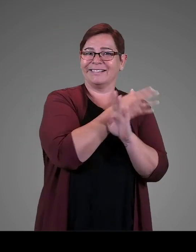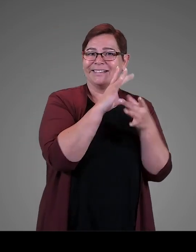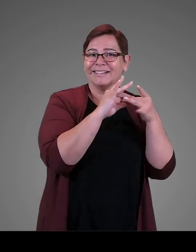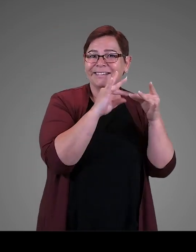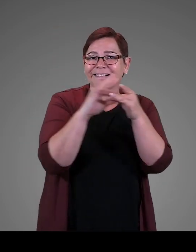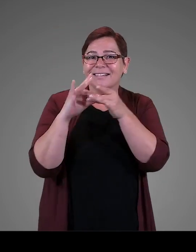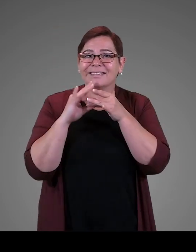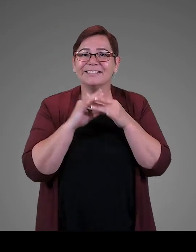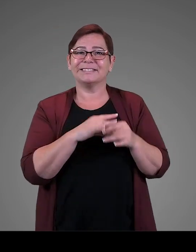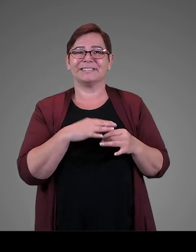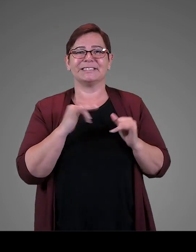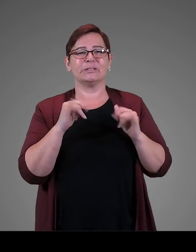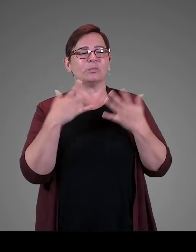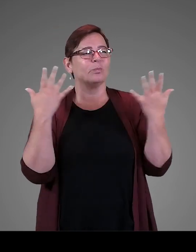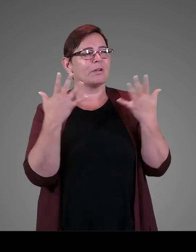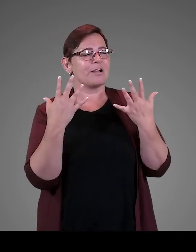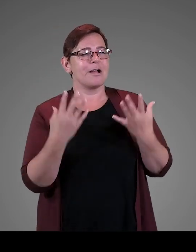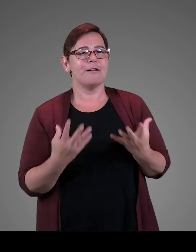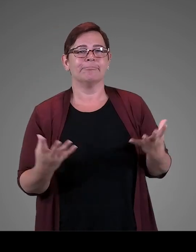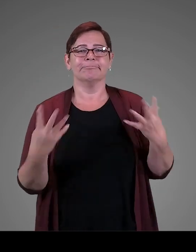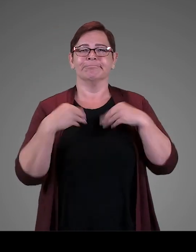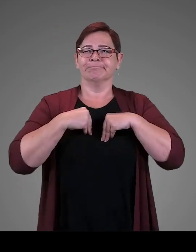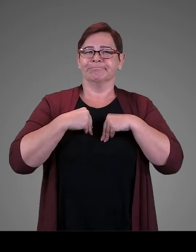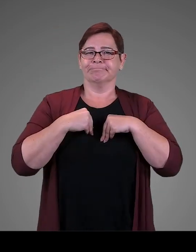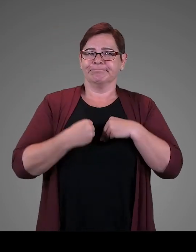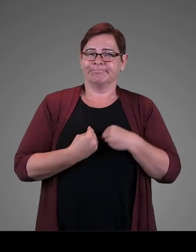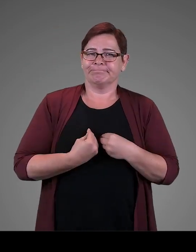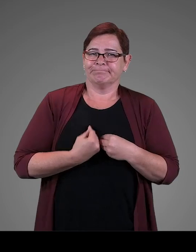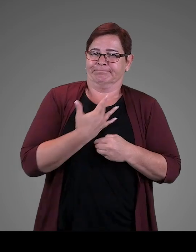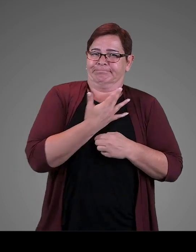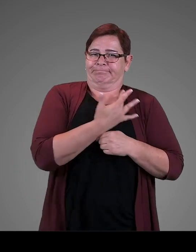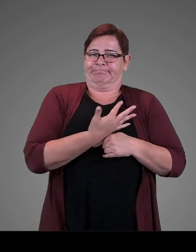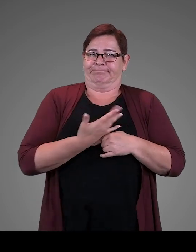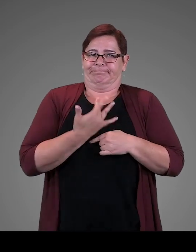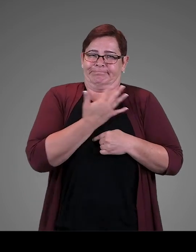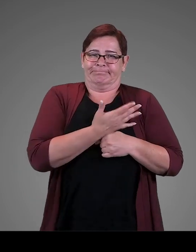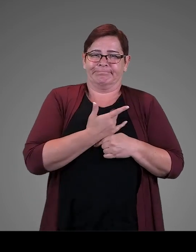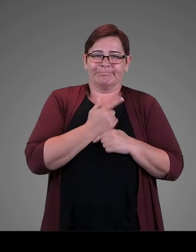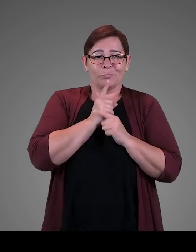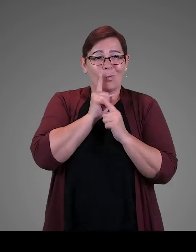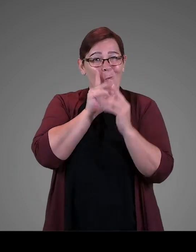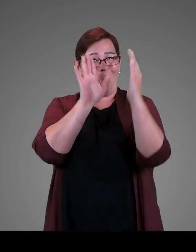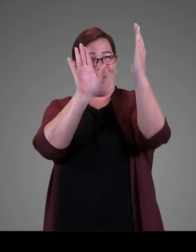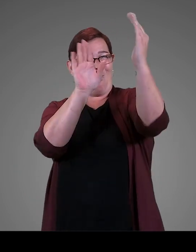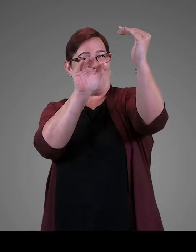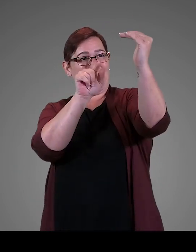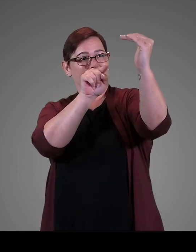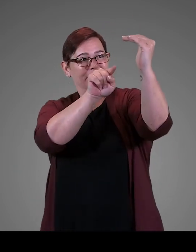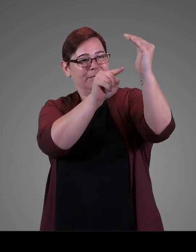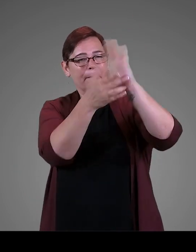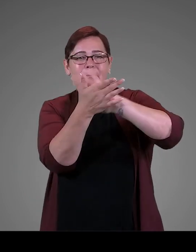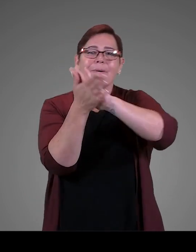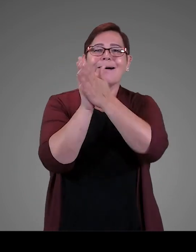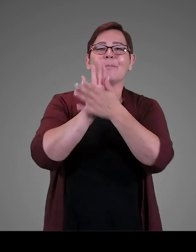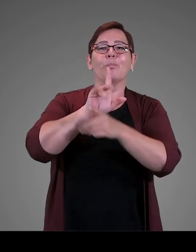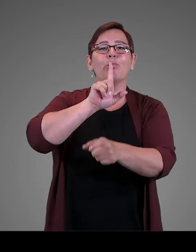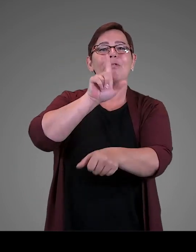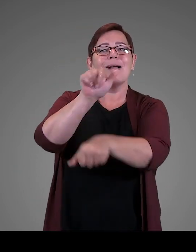en écho à ce qui était dit tantôt, et que justement, ce qui a nourri